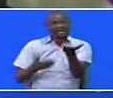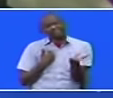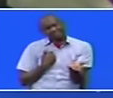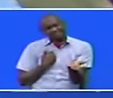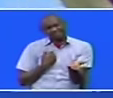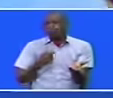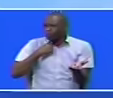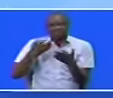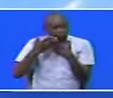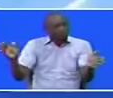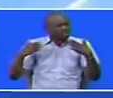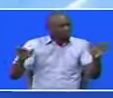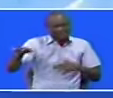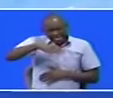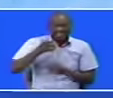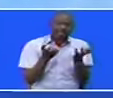to open up this area.